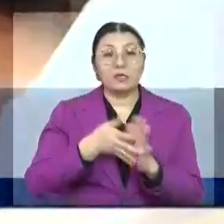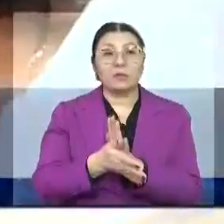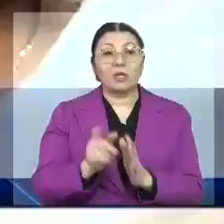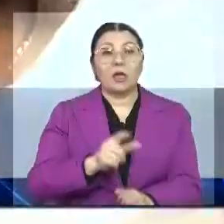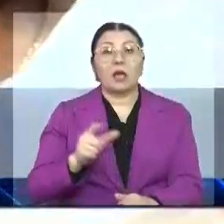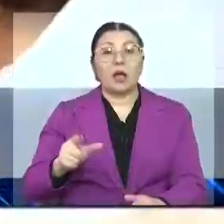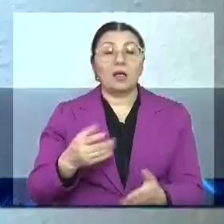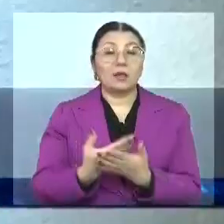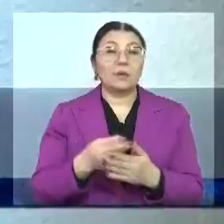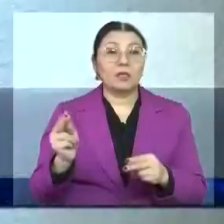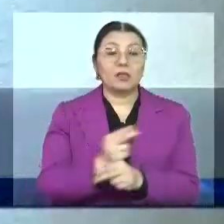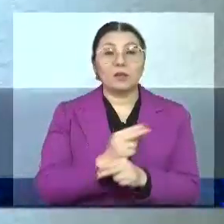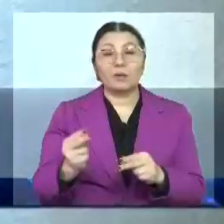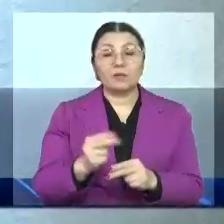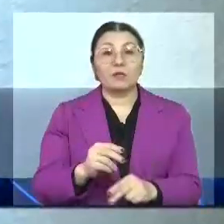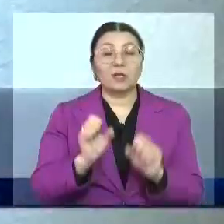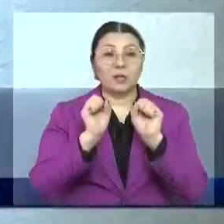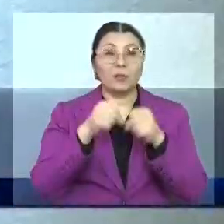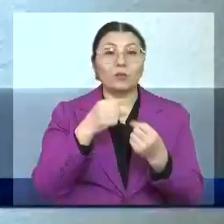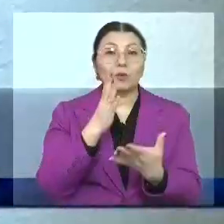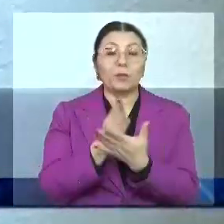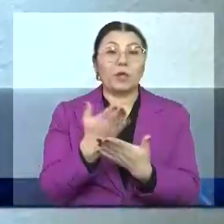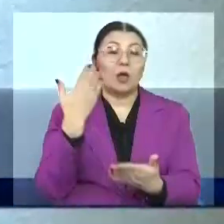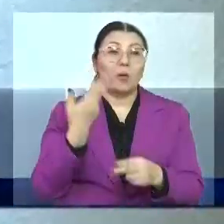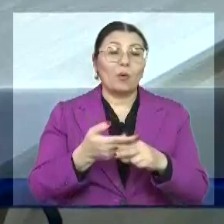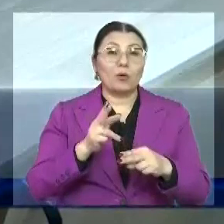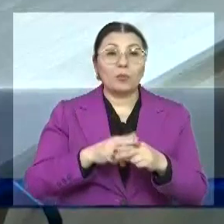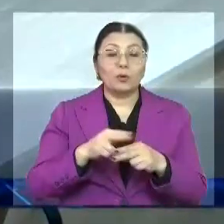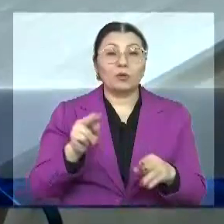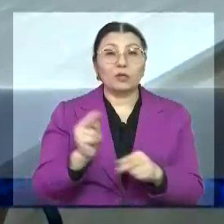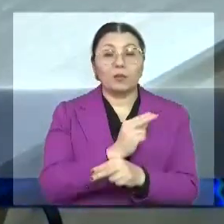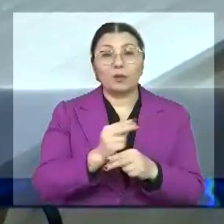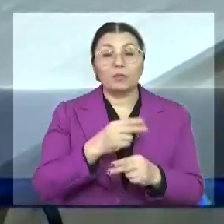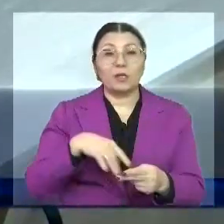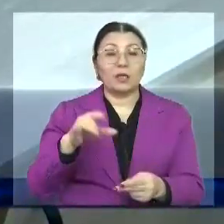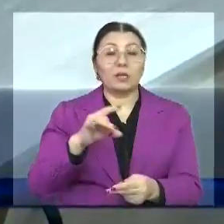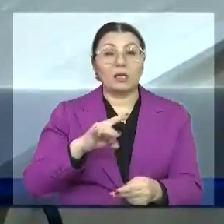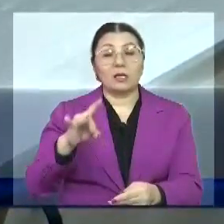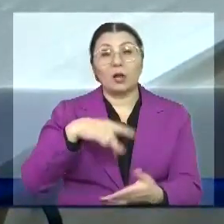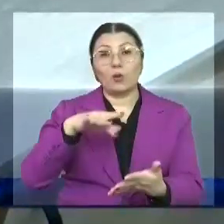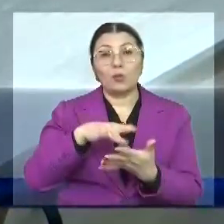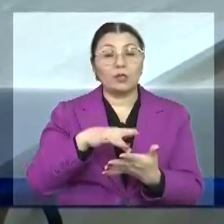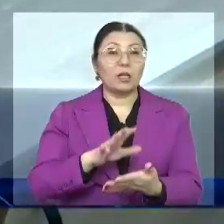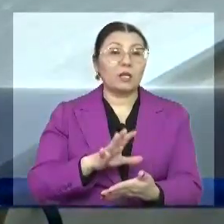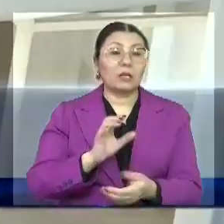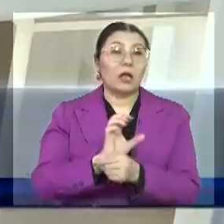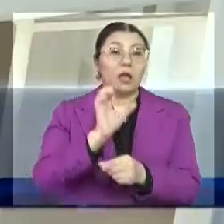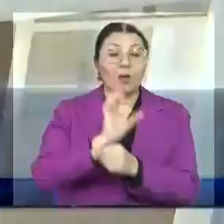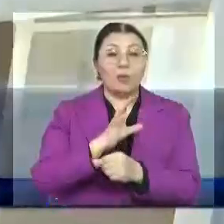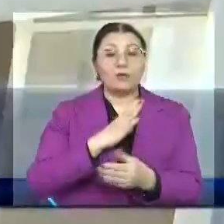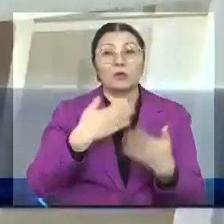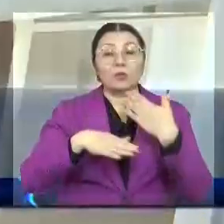тұрғындардың физиотерапиялық ем қабылдайтын мүмкіндігі бар. Бұрын бұл емге мұқтаждар аудан орталығына баруға мәжбүр еді. Қуанарлығы